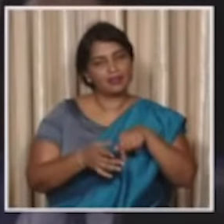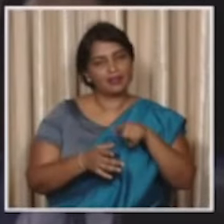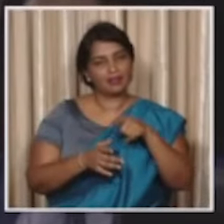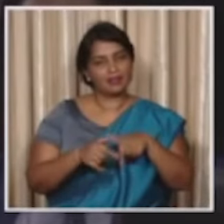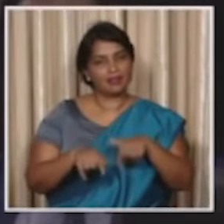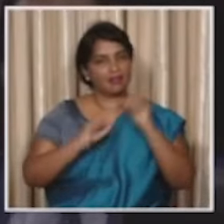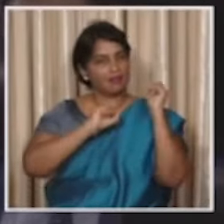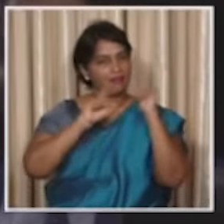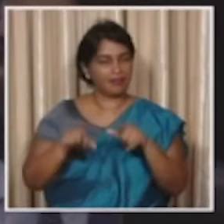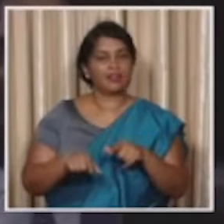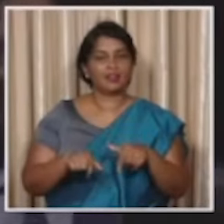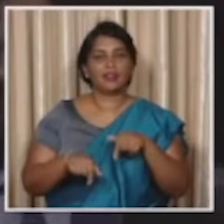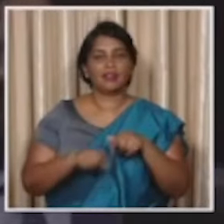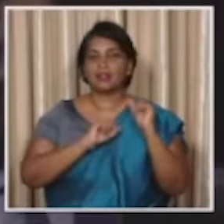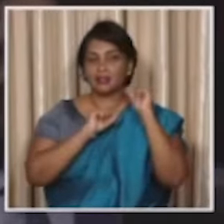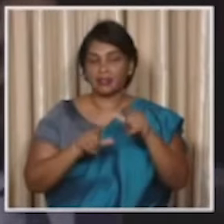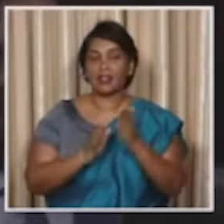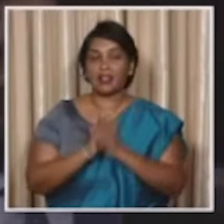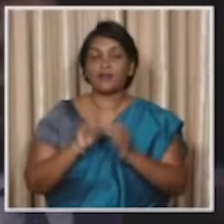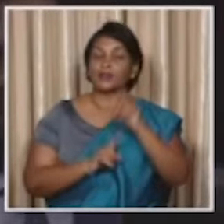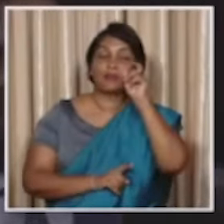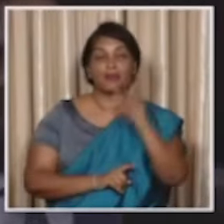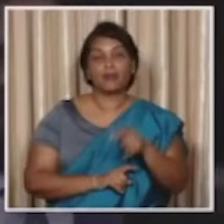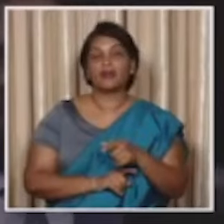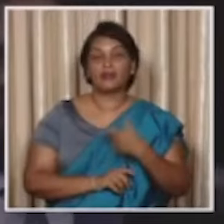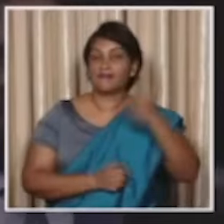post එක දානවා. මේ post එක දාපුවාම ඇමතුමා බලන්න